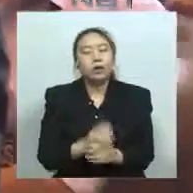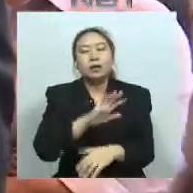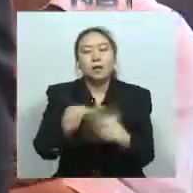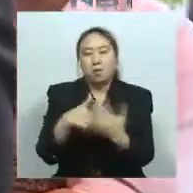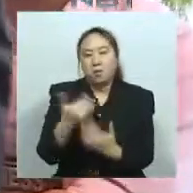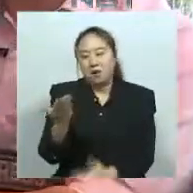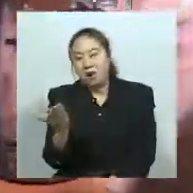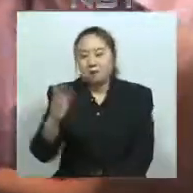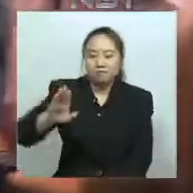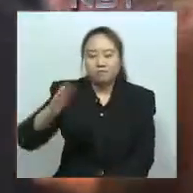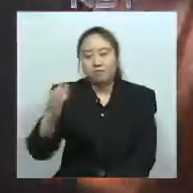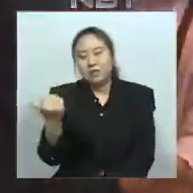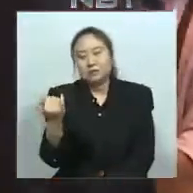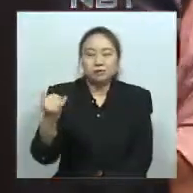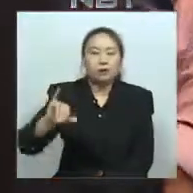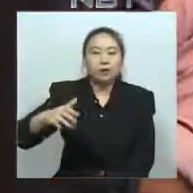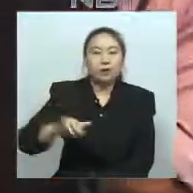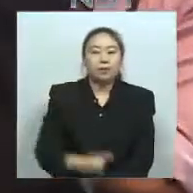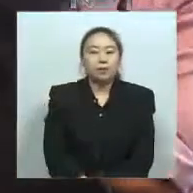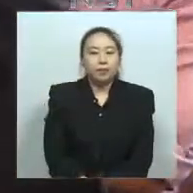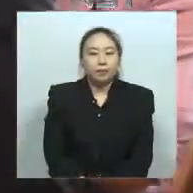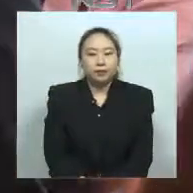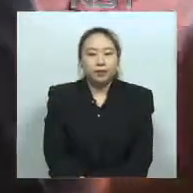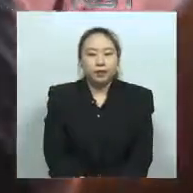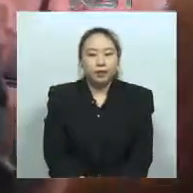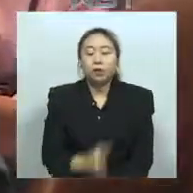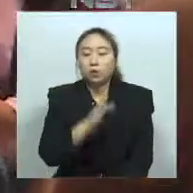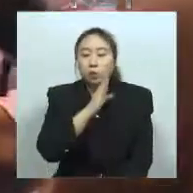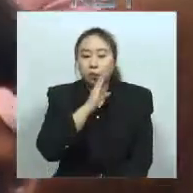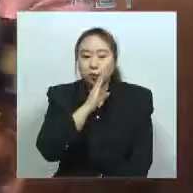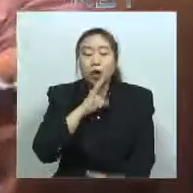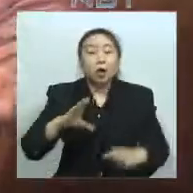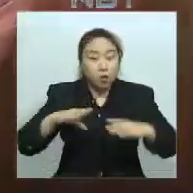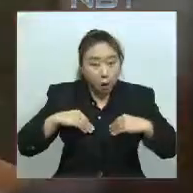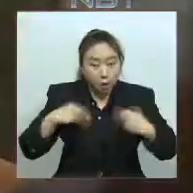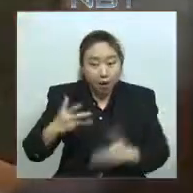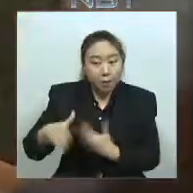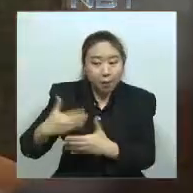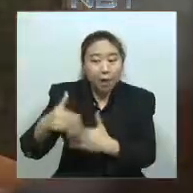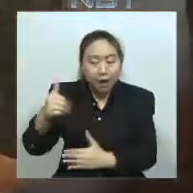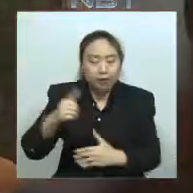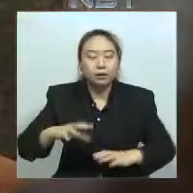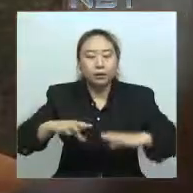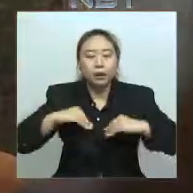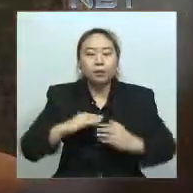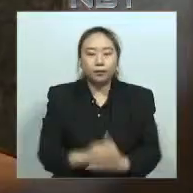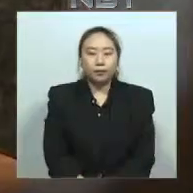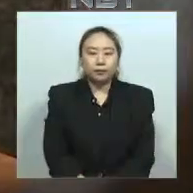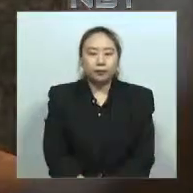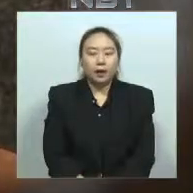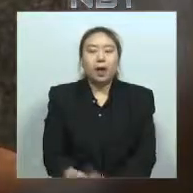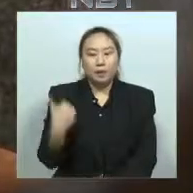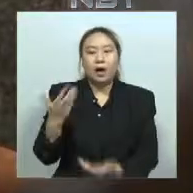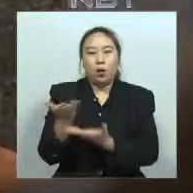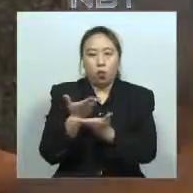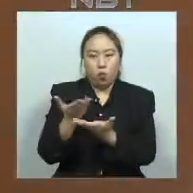ที่จะพร้อมอย่างเงี้ยค่ะแล้วหัวหน้าจะ โอ้ยังไปถ้ายอมแล้วบ้านเมืองไปได้ก็ยอมเถอะครับ ได้มีการเจรจาเป็นที่ยุติ